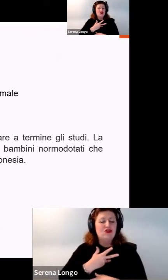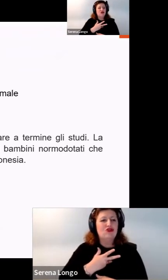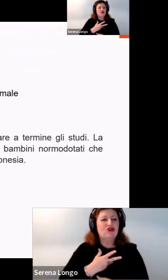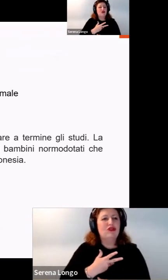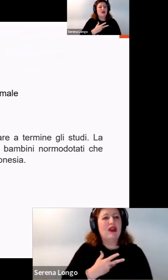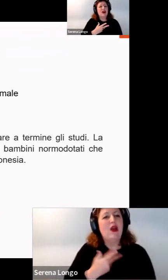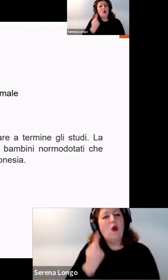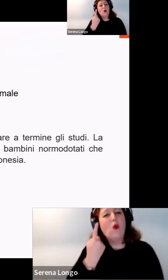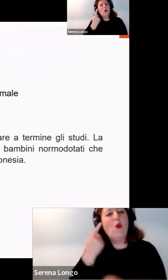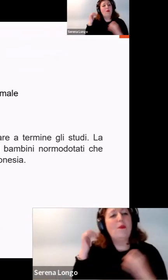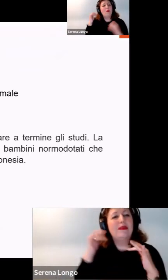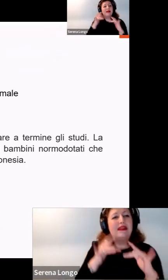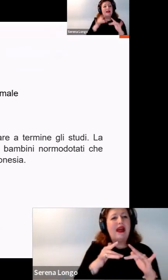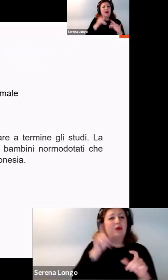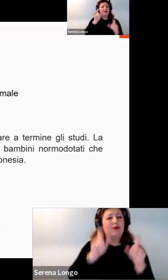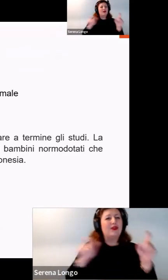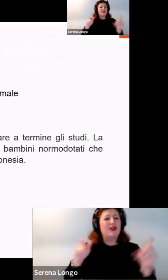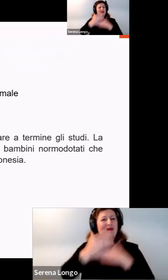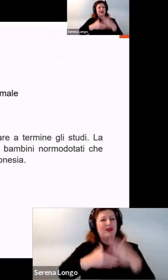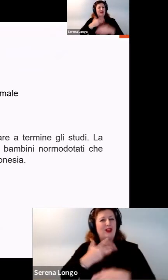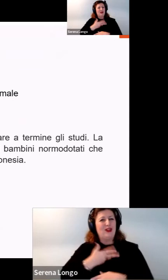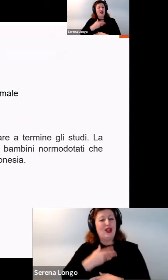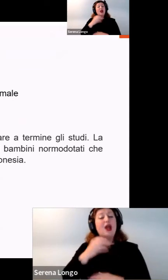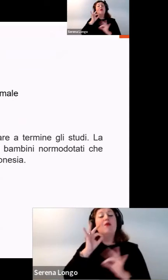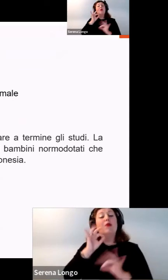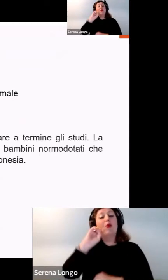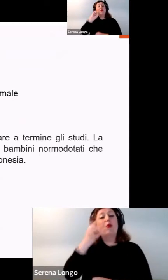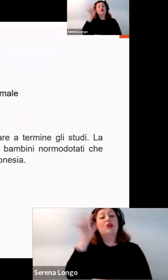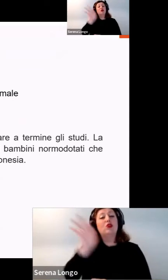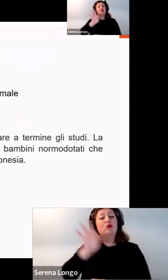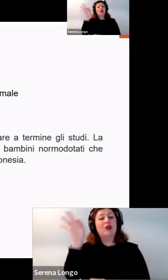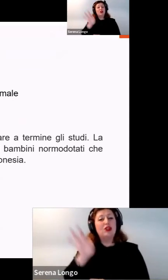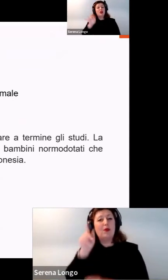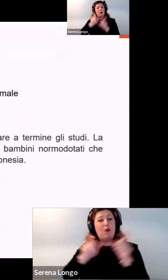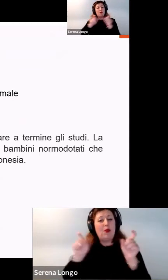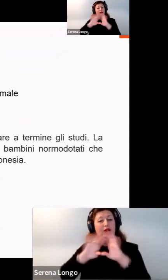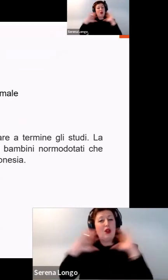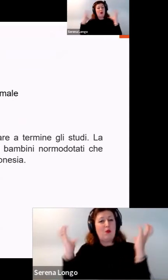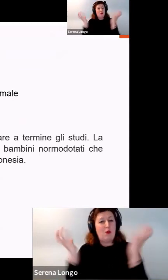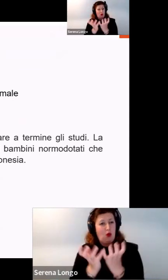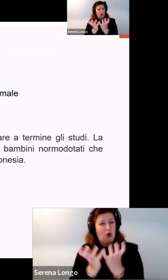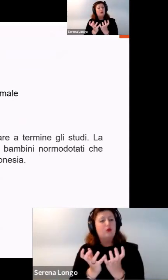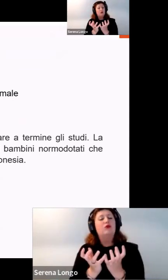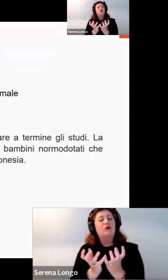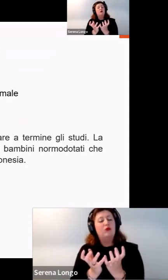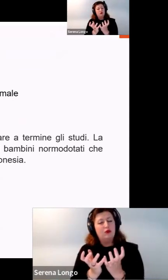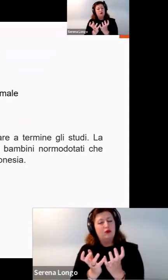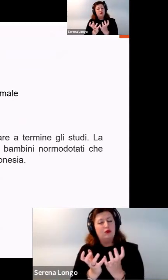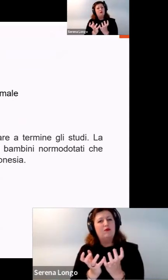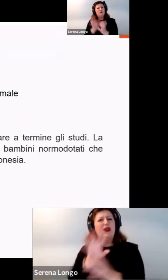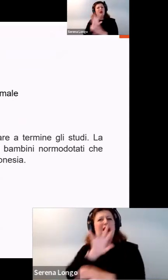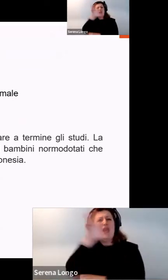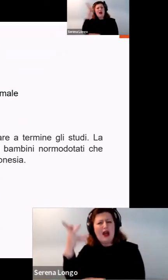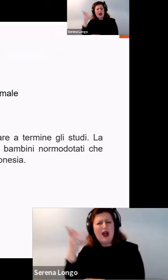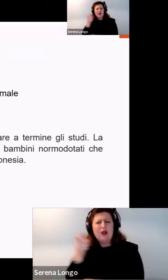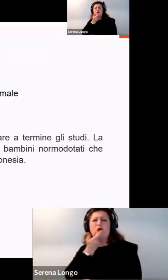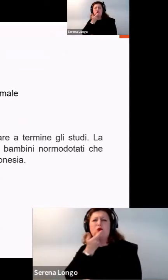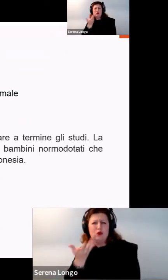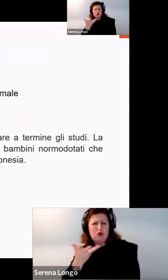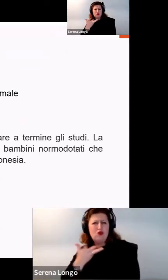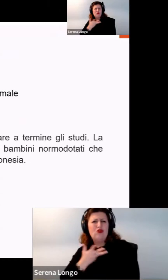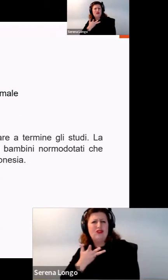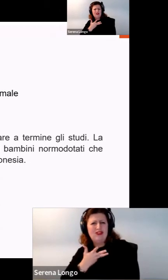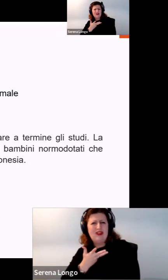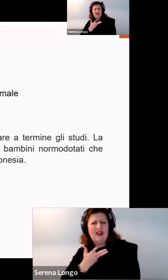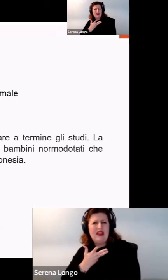il 15% della popolazione mondiale. Proseguo dandovi altri numeri, ma sono